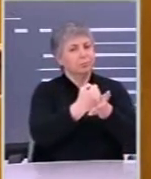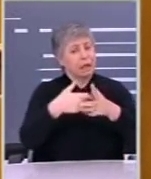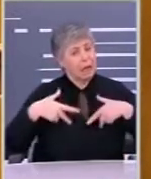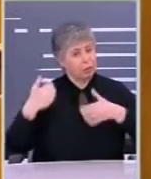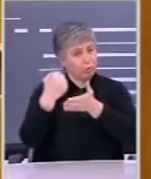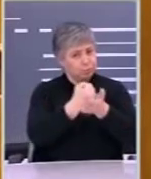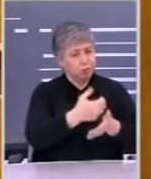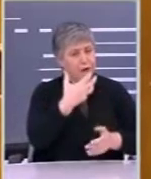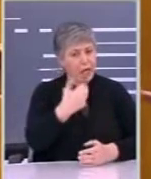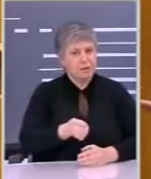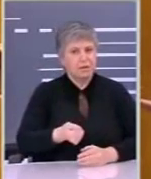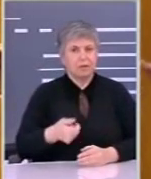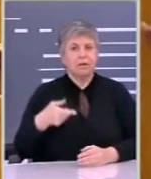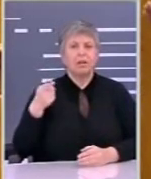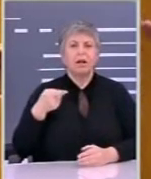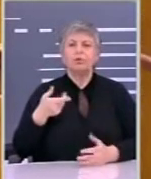δάνειο?